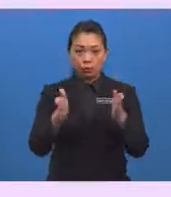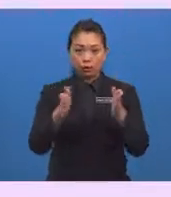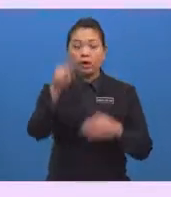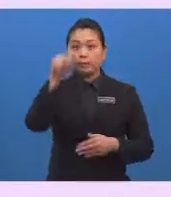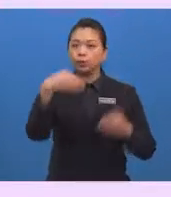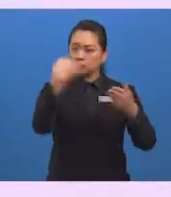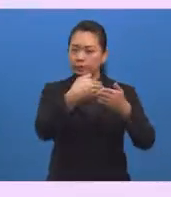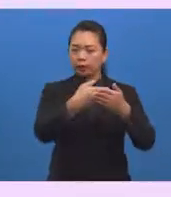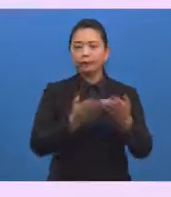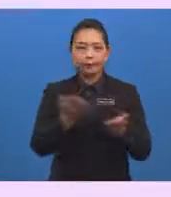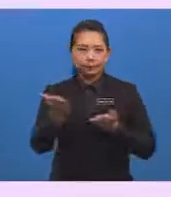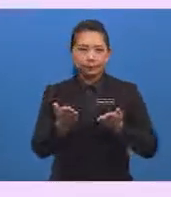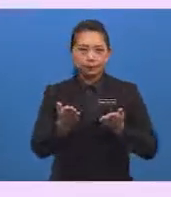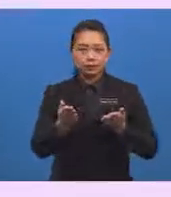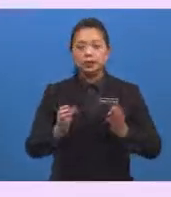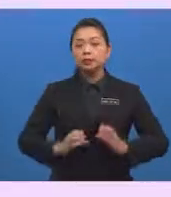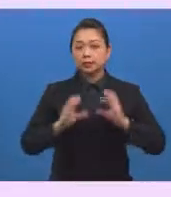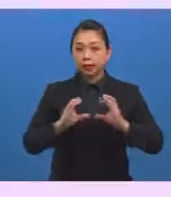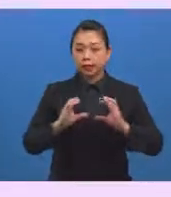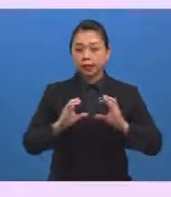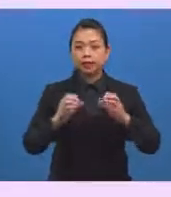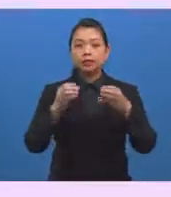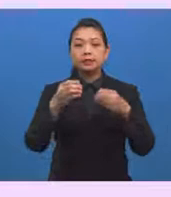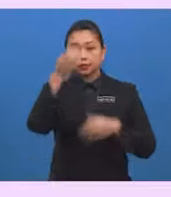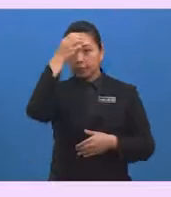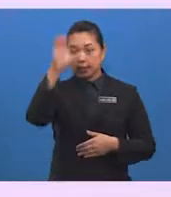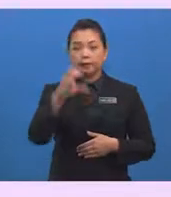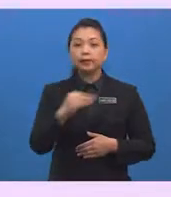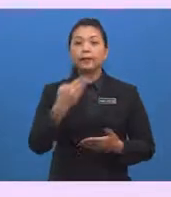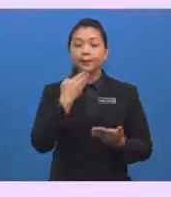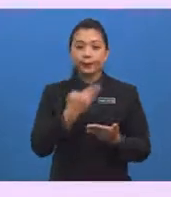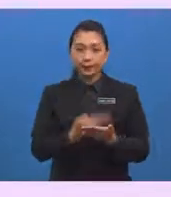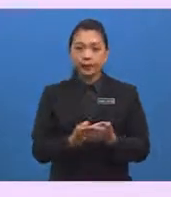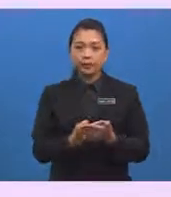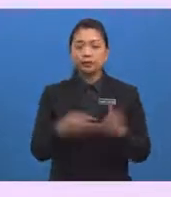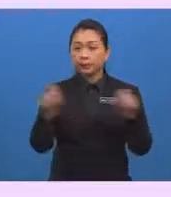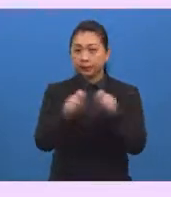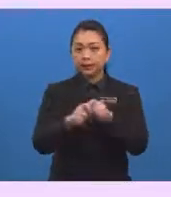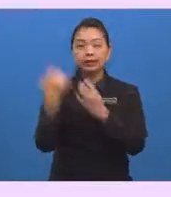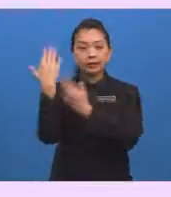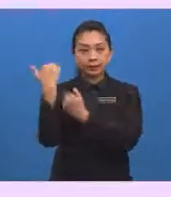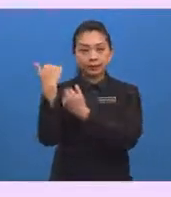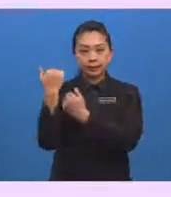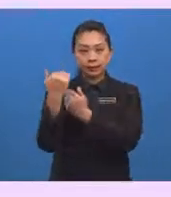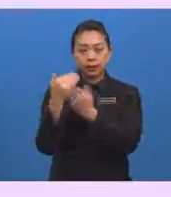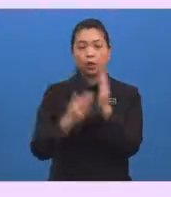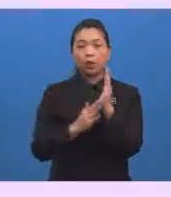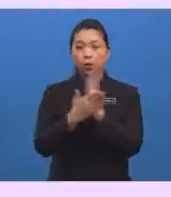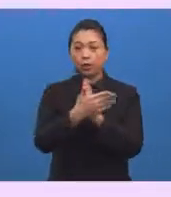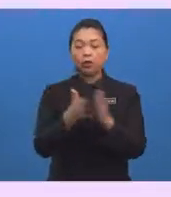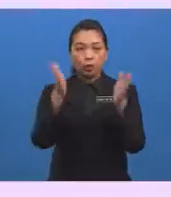menyampaikan perkhidmatan secara cekap dan berkesan seperti yang diharapkan oleh pihak yang